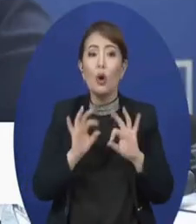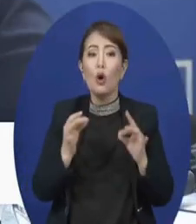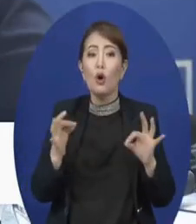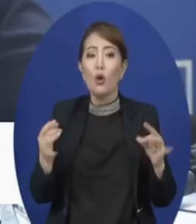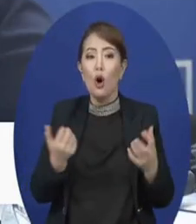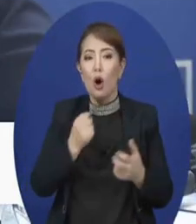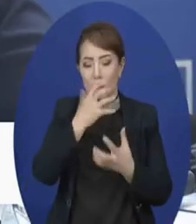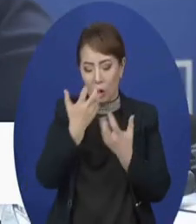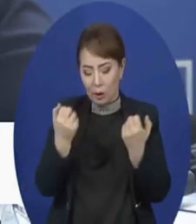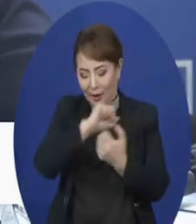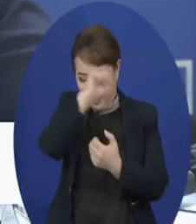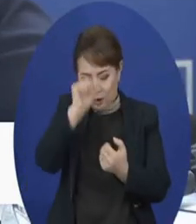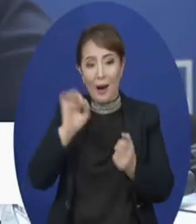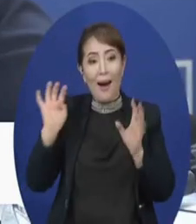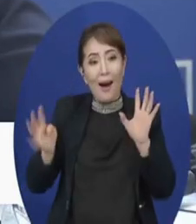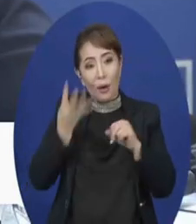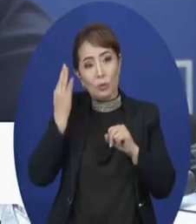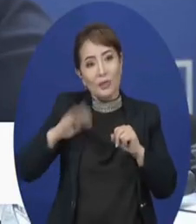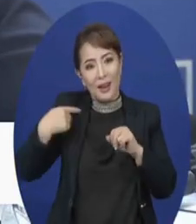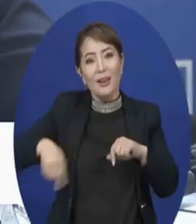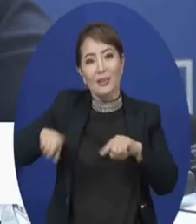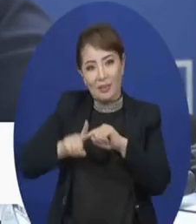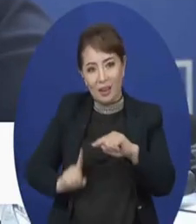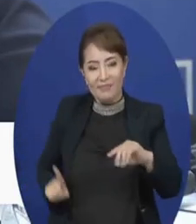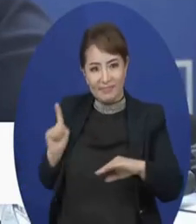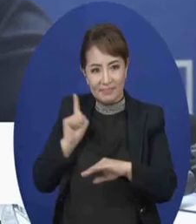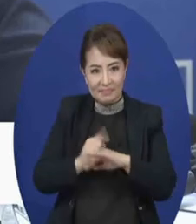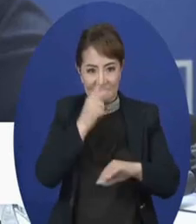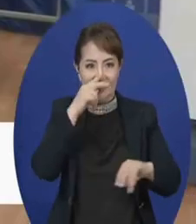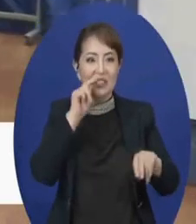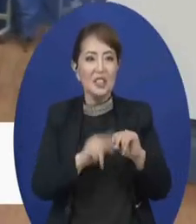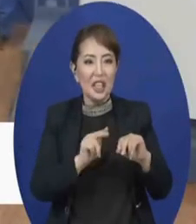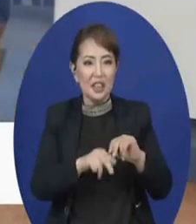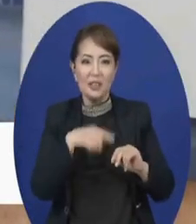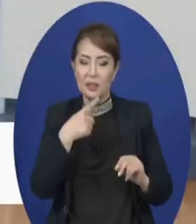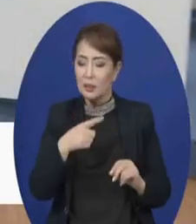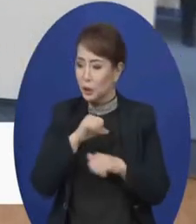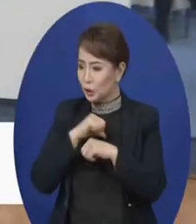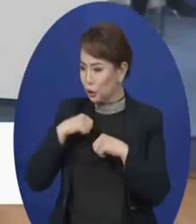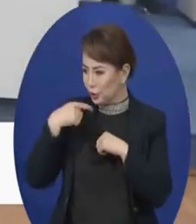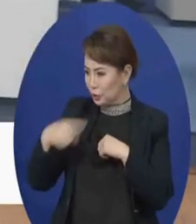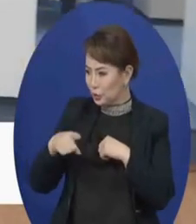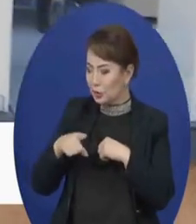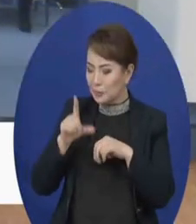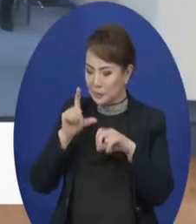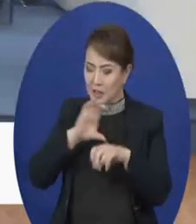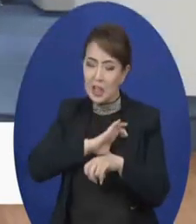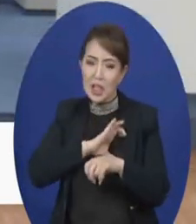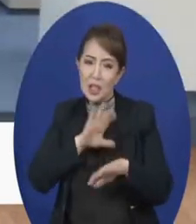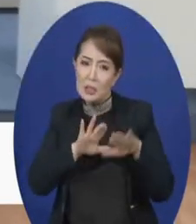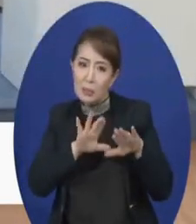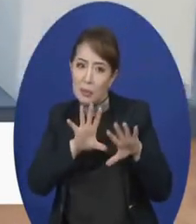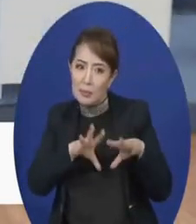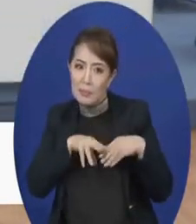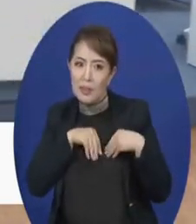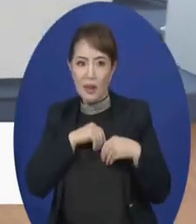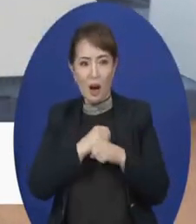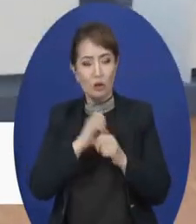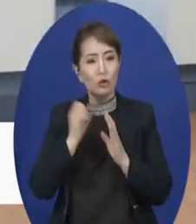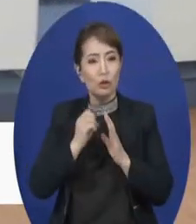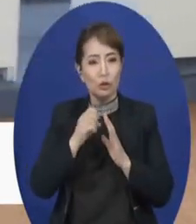асуудлыг 14 хоногийн дараа ирж шалгана гэлээ. Цар тахлын үед иргэдийнхээ сэтгэл зүйг мэдэрч ажиллах шаардлагатайг ерөнхий сайд хүндсэн юм.